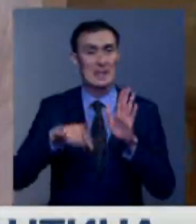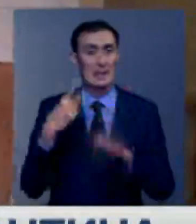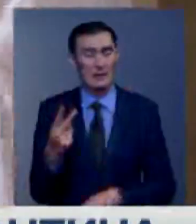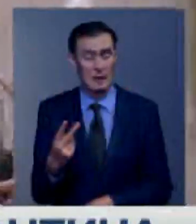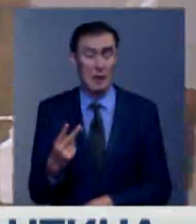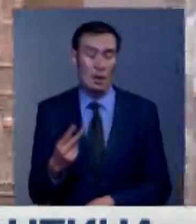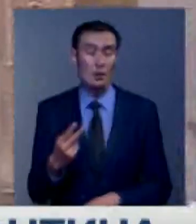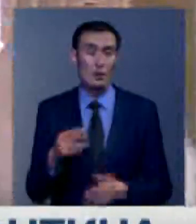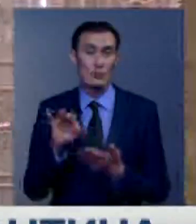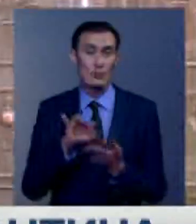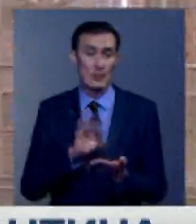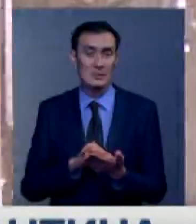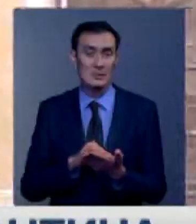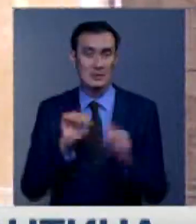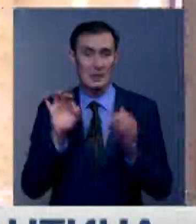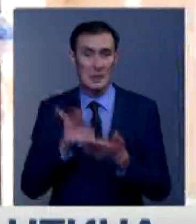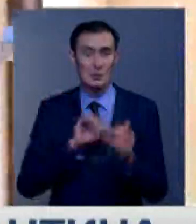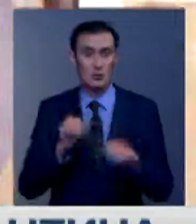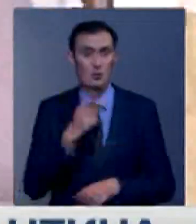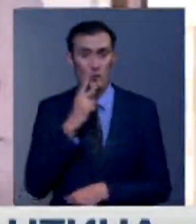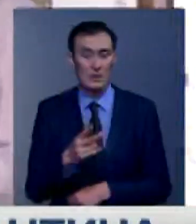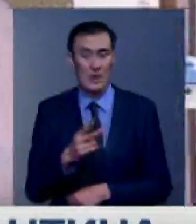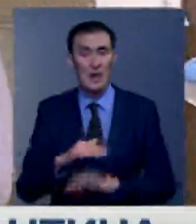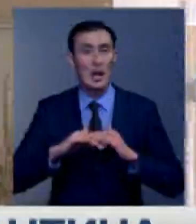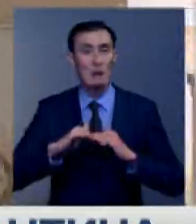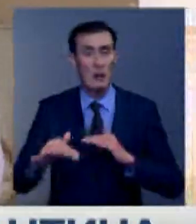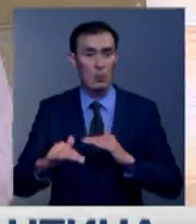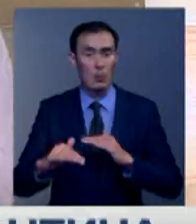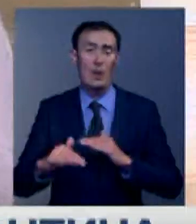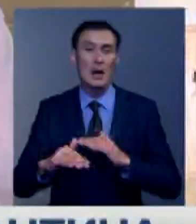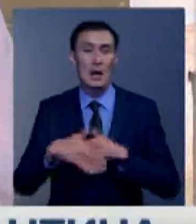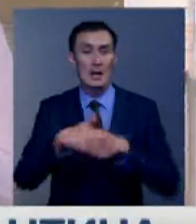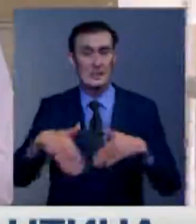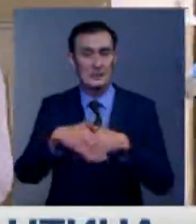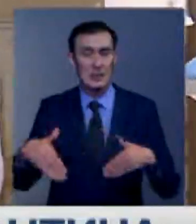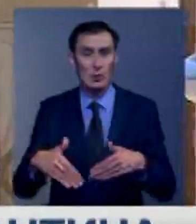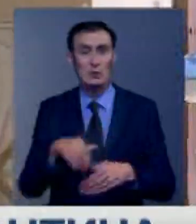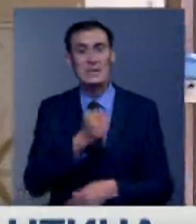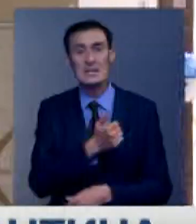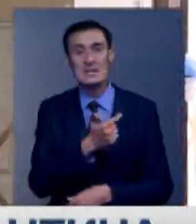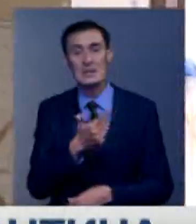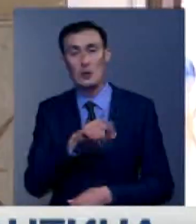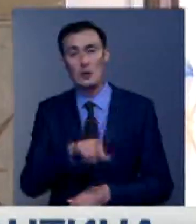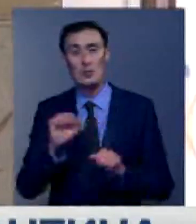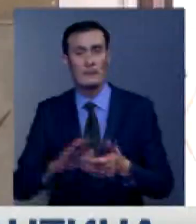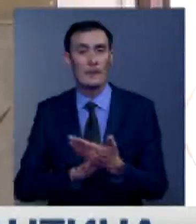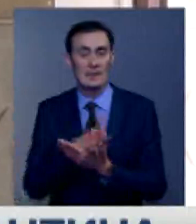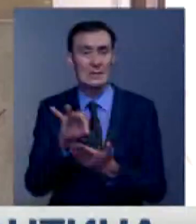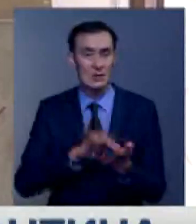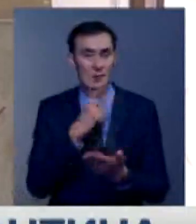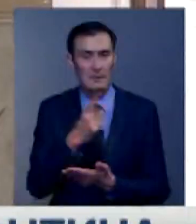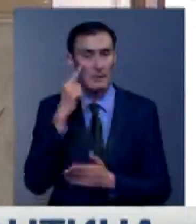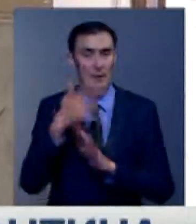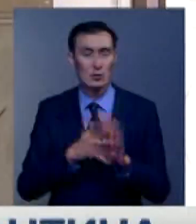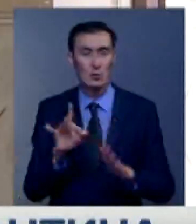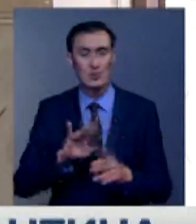36,2. Ну, в принципе, здесь вот на полу сразу можно увидеть разметку. То есть, если будет сразу несколько человек входить, то есть будет понятно, что